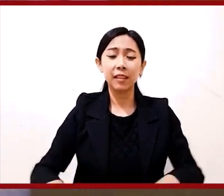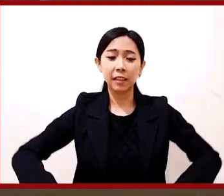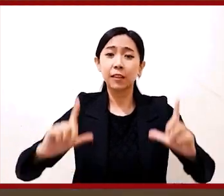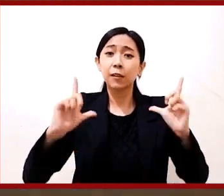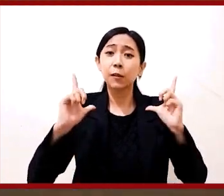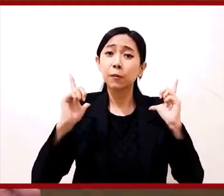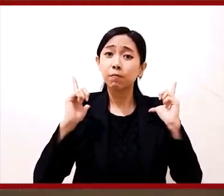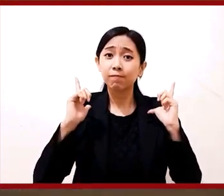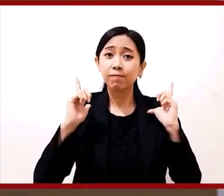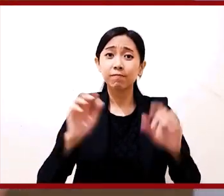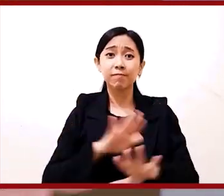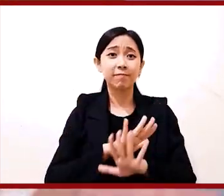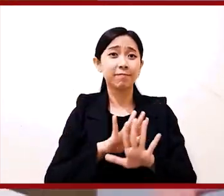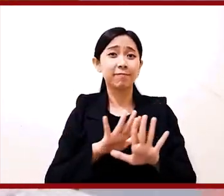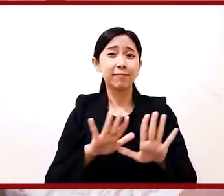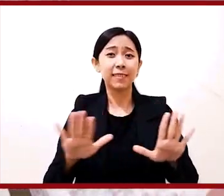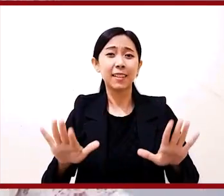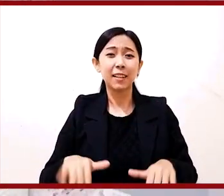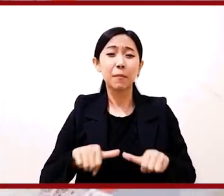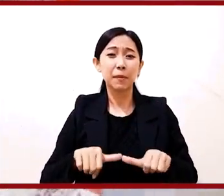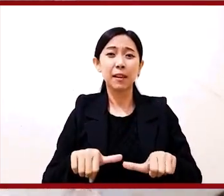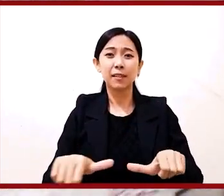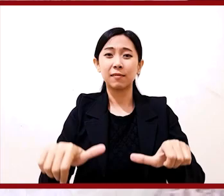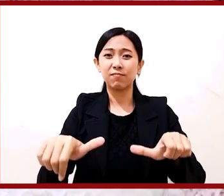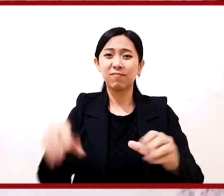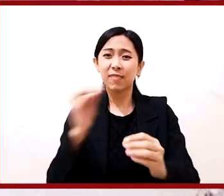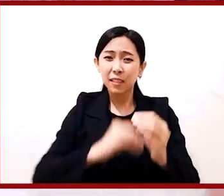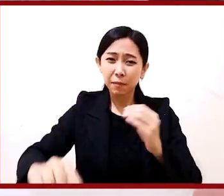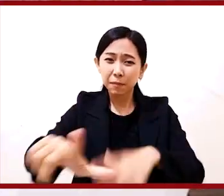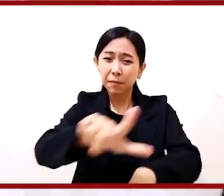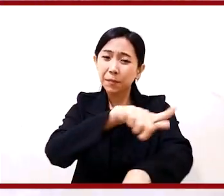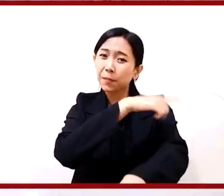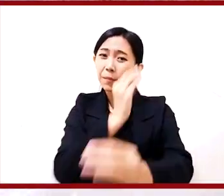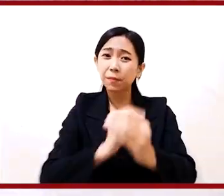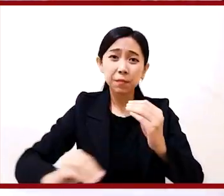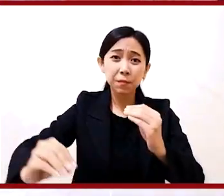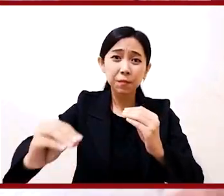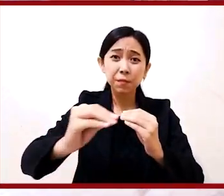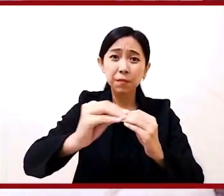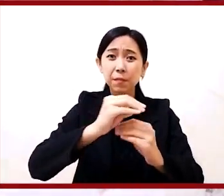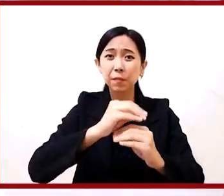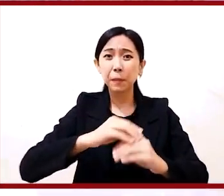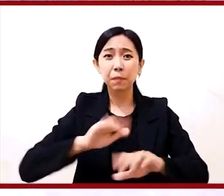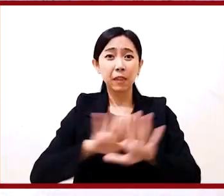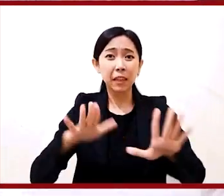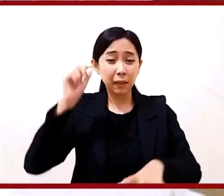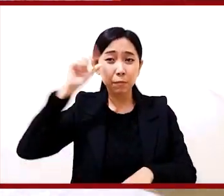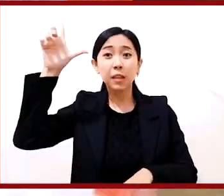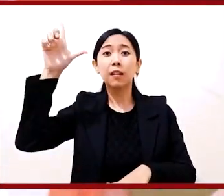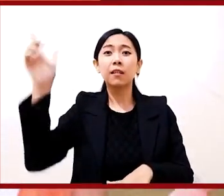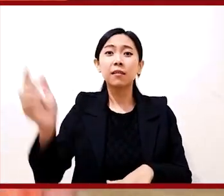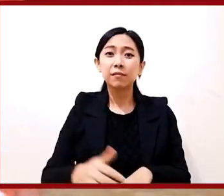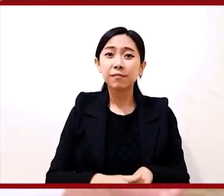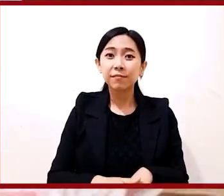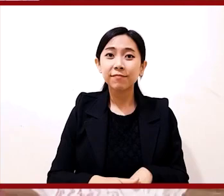Keadaan memang tidak biasa. Semakin hari semakin tak terduga.